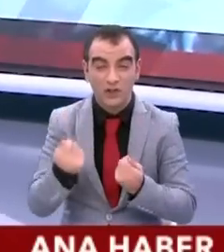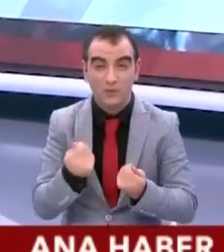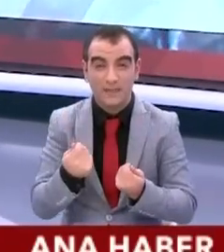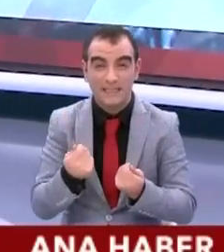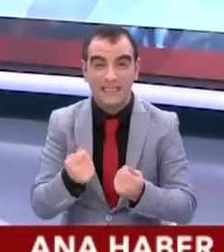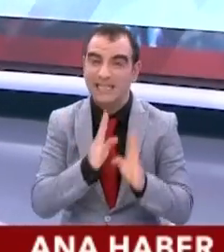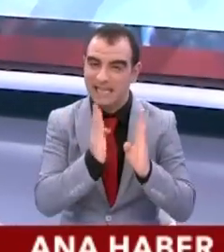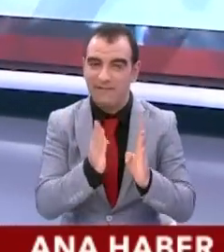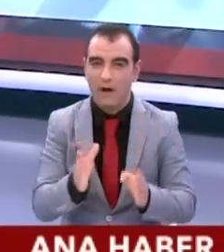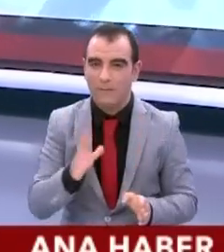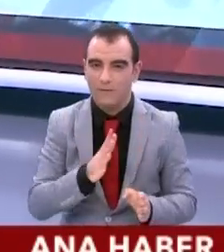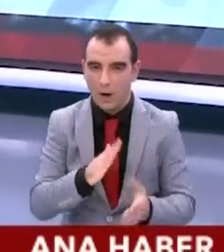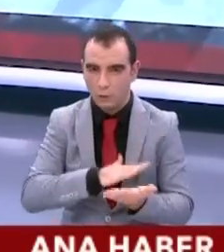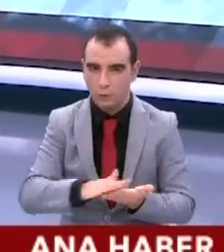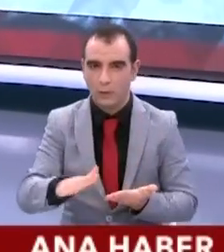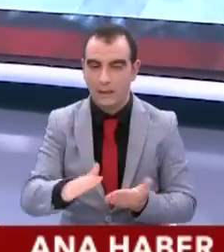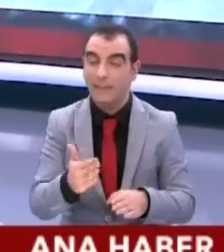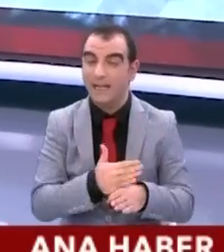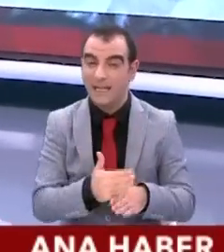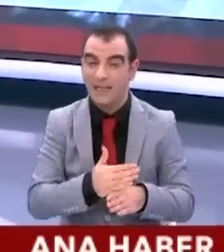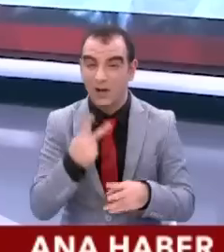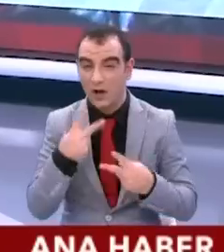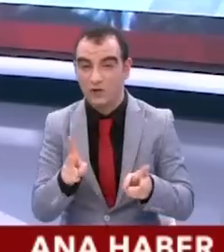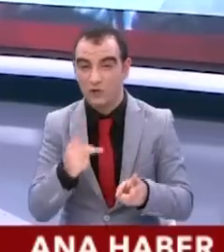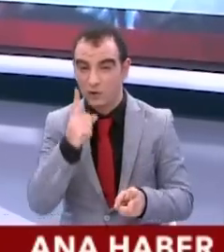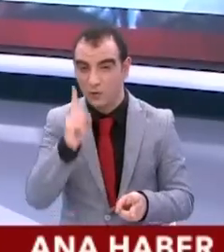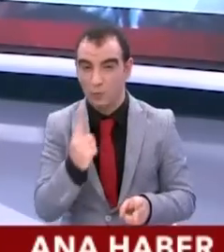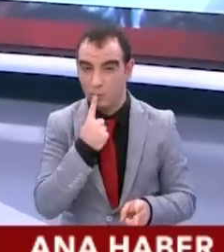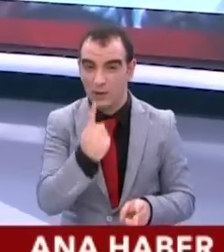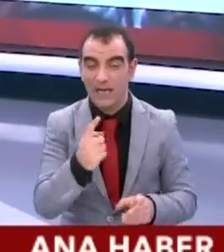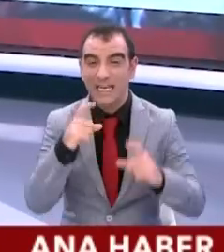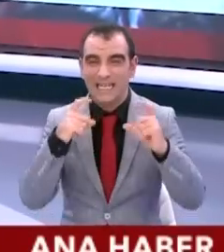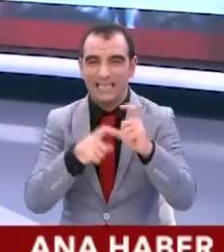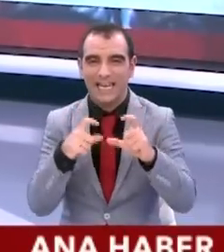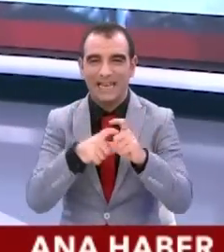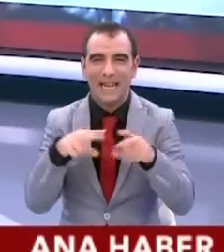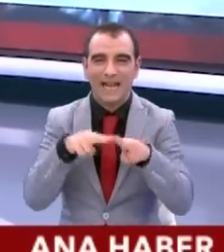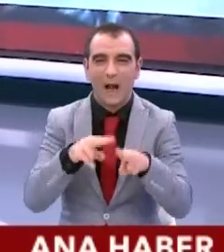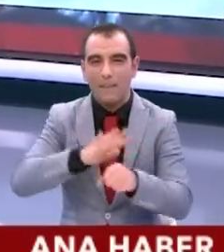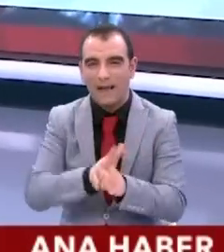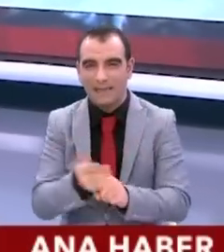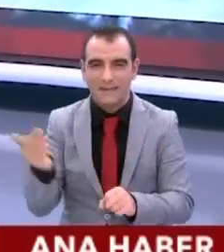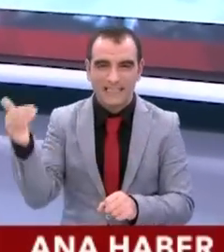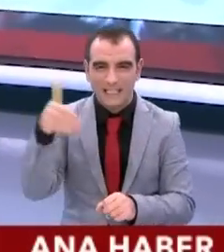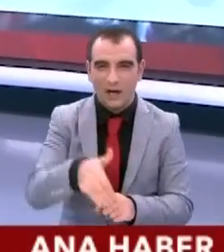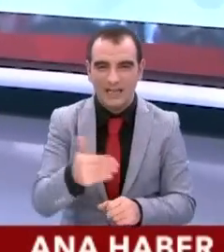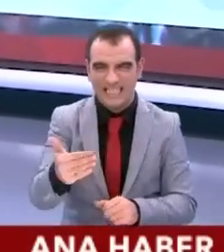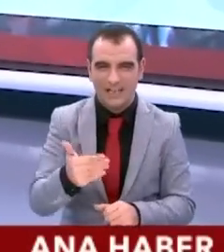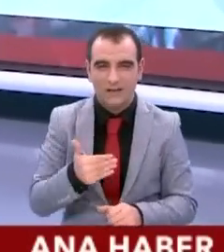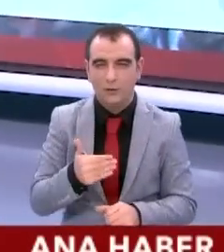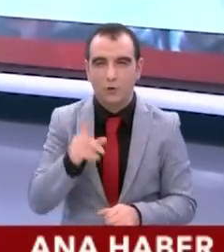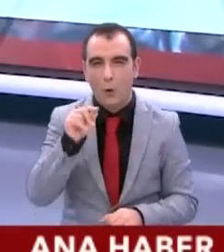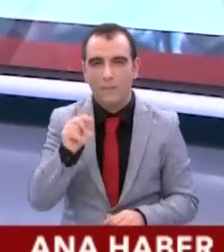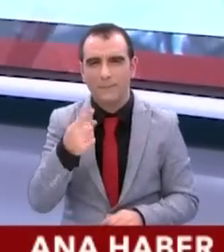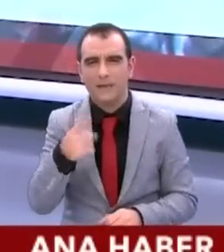devam ediyor düzenlemenin sebebinde açıkçası önceden söylemiştik SGK pandemisi yaklaşıyor bakın Ee 11 bin